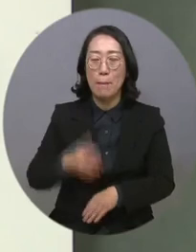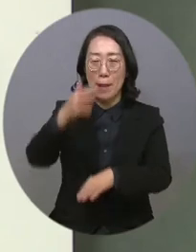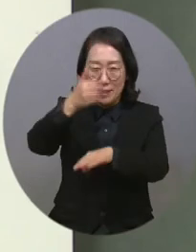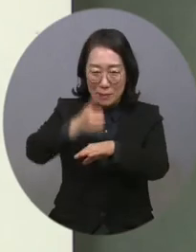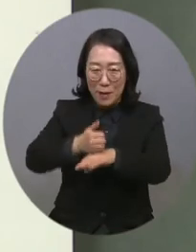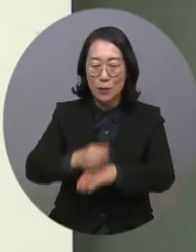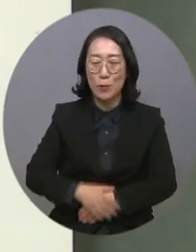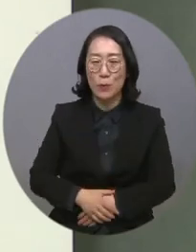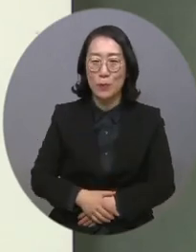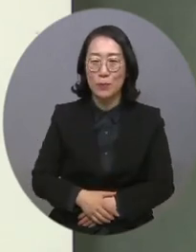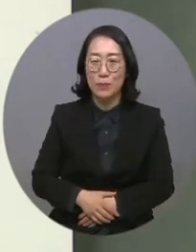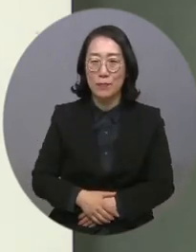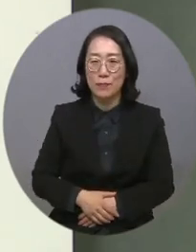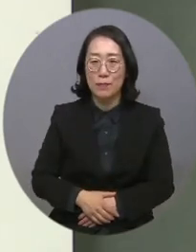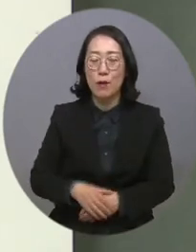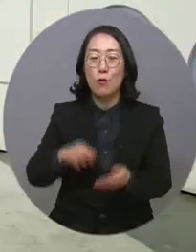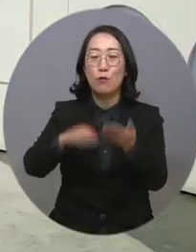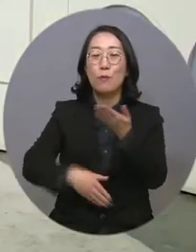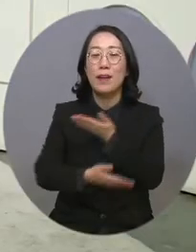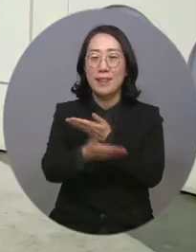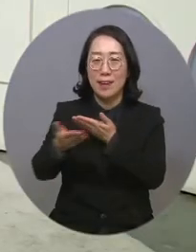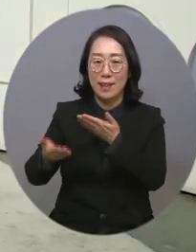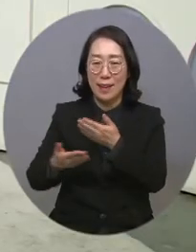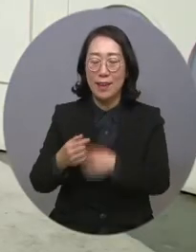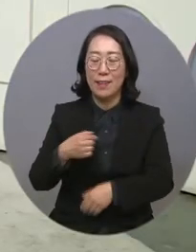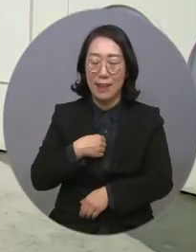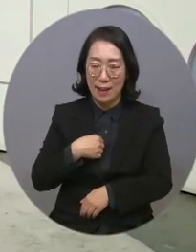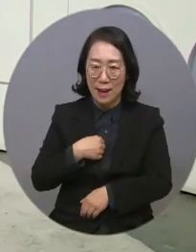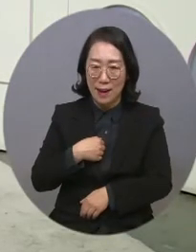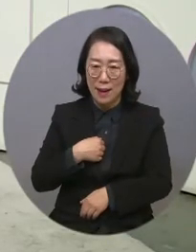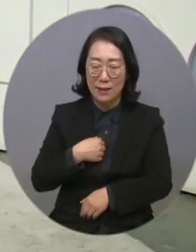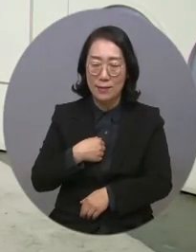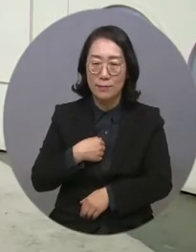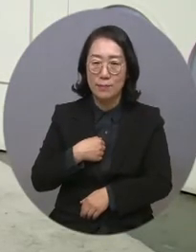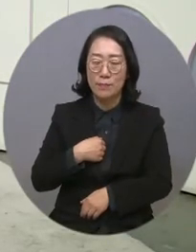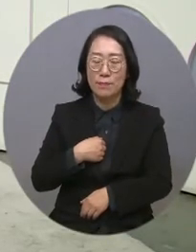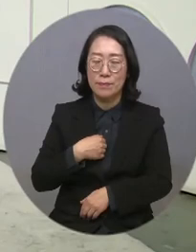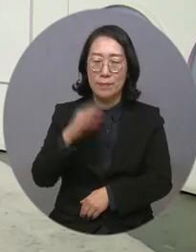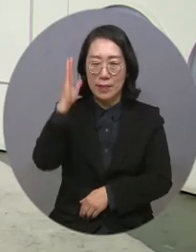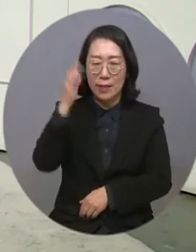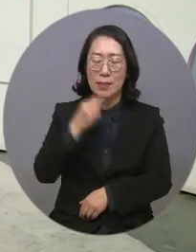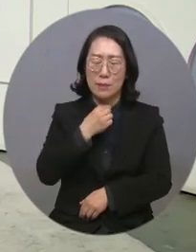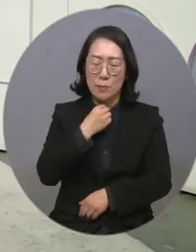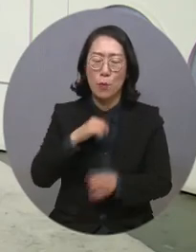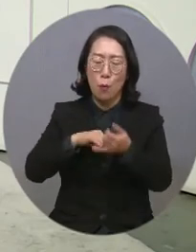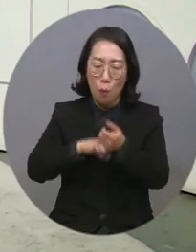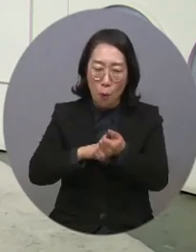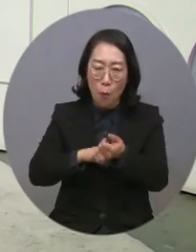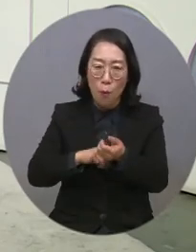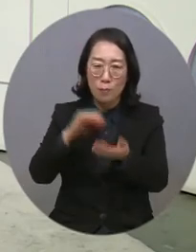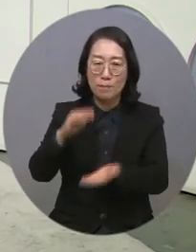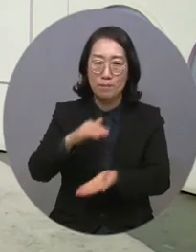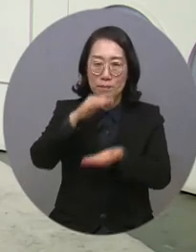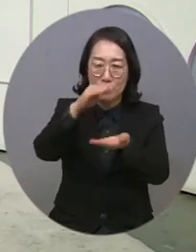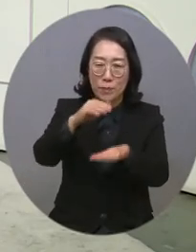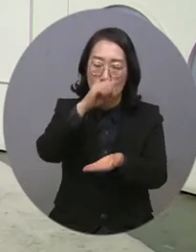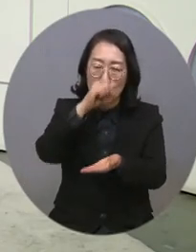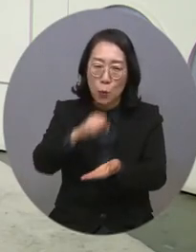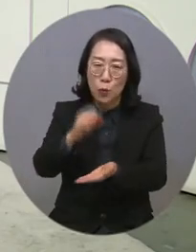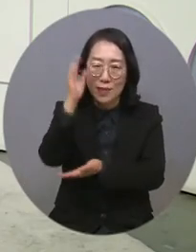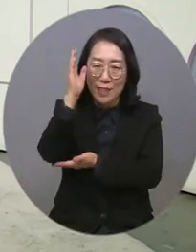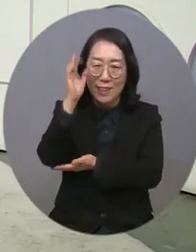마지막으로 후배들에게 내가 꼭 하고 싶은 얘기다 뭐 교훈이 될 만한 거